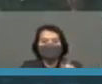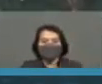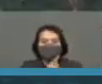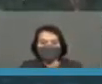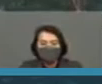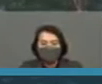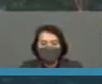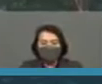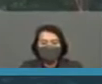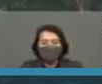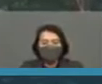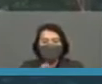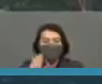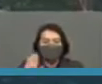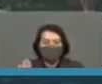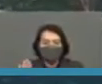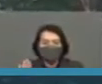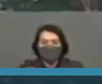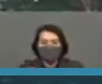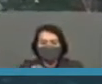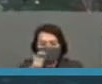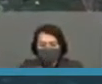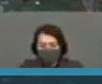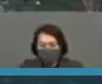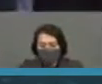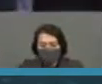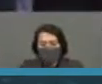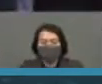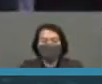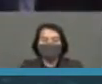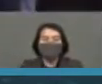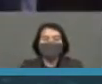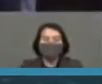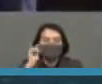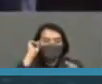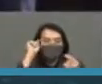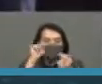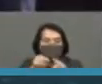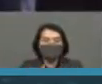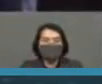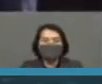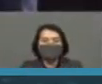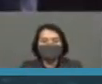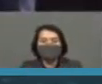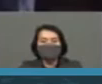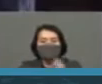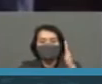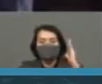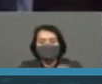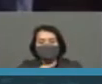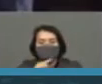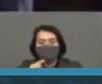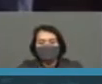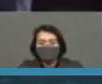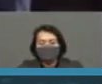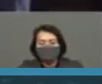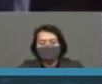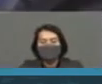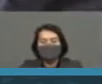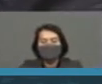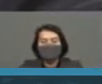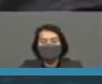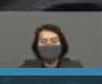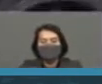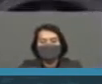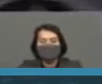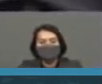จากสถาบันเกษตรกรชาวสวนยางช่วยลดปริมาณยางที่อยู่ในกลไกตลาดได้ซึ่งการยางแห่งประเทศไทยจะขอรับการจัดสรรงบประ